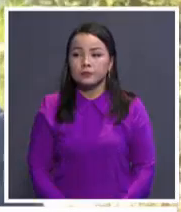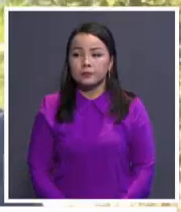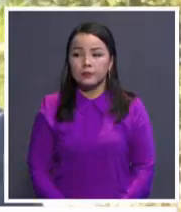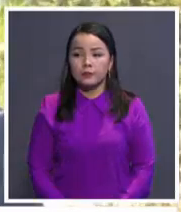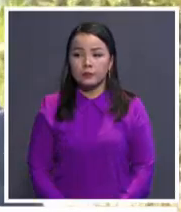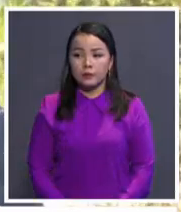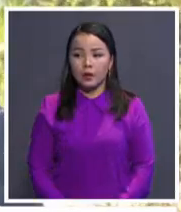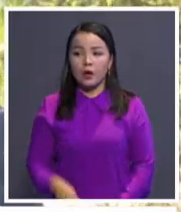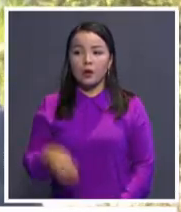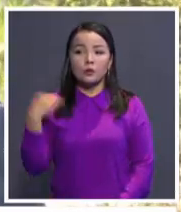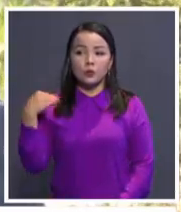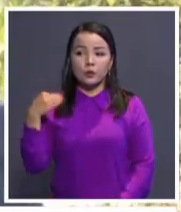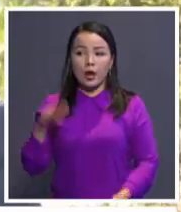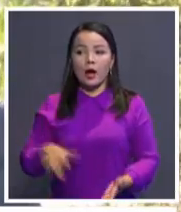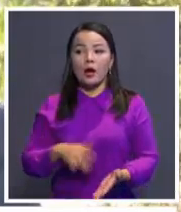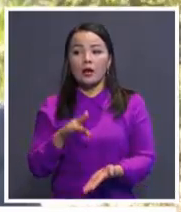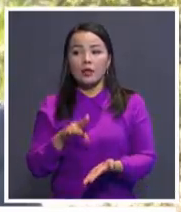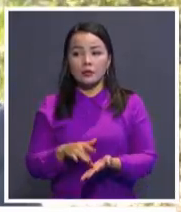Қазіргі осы Түркістан қаласында